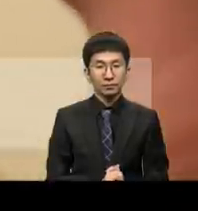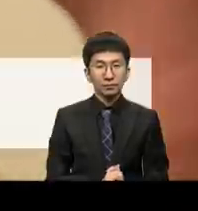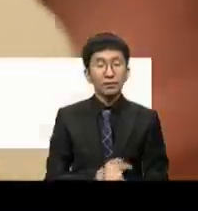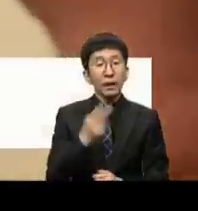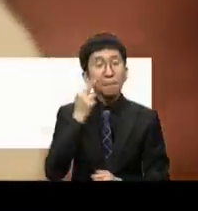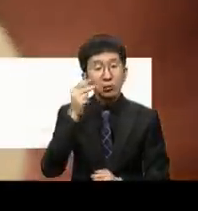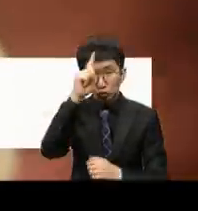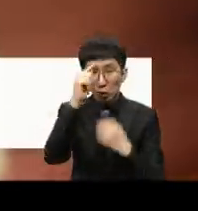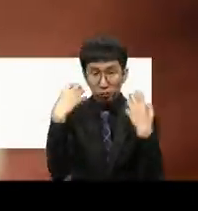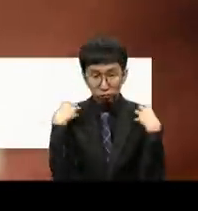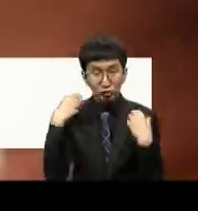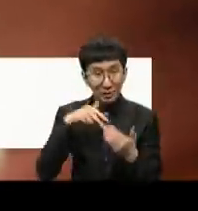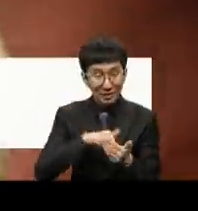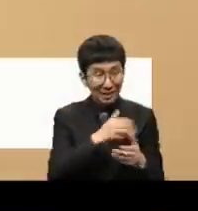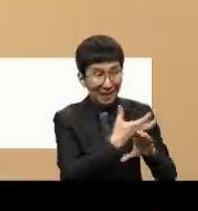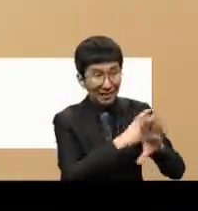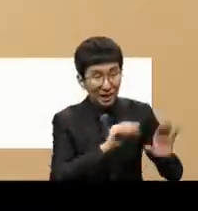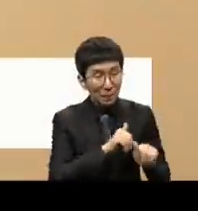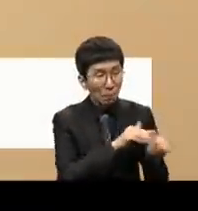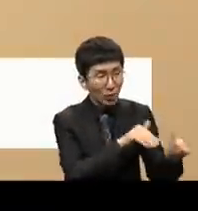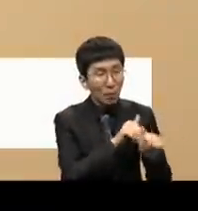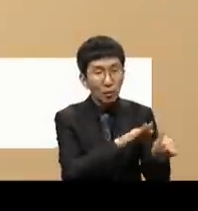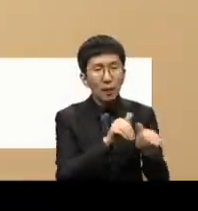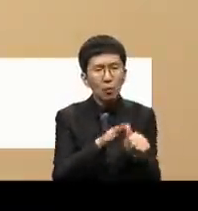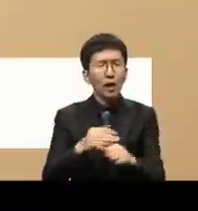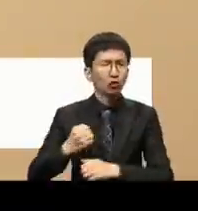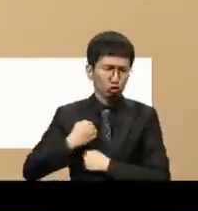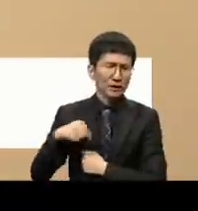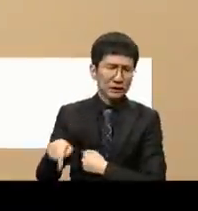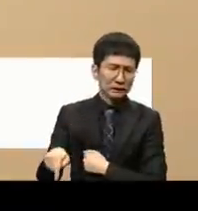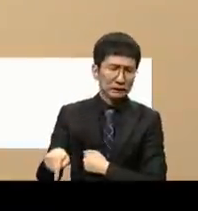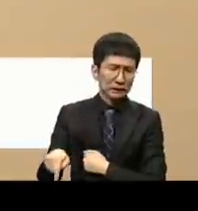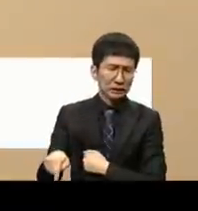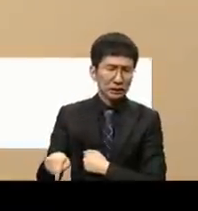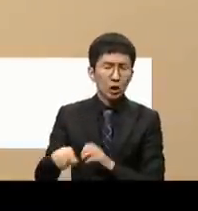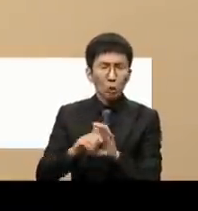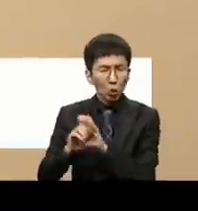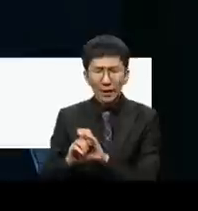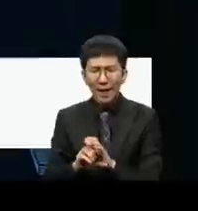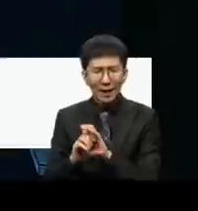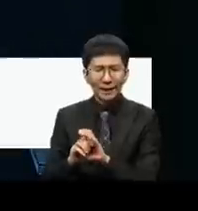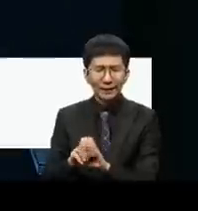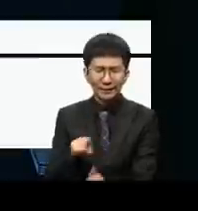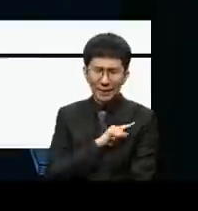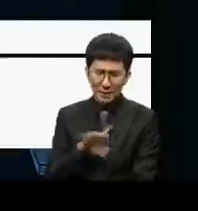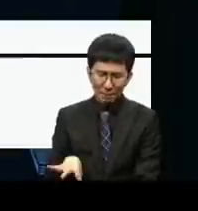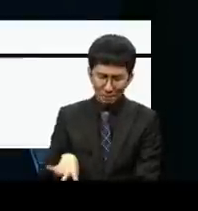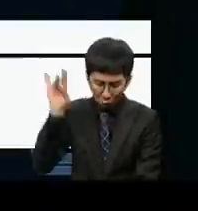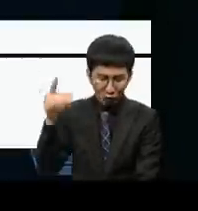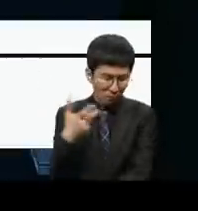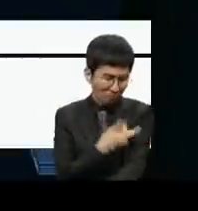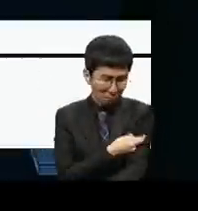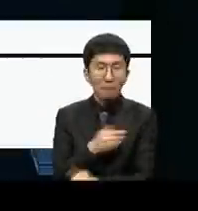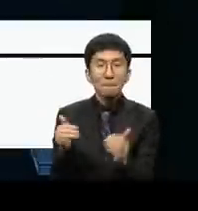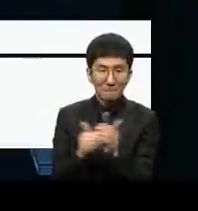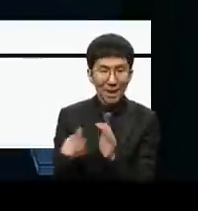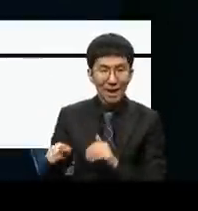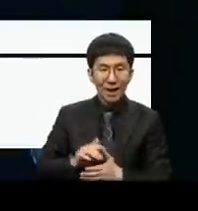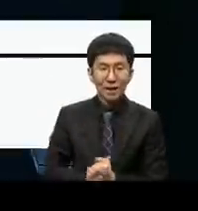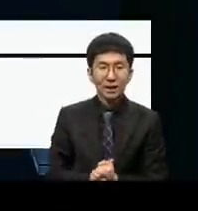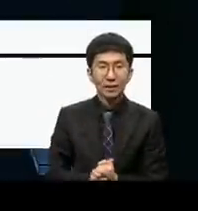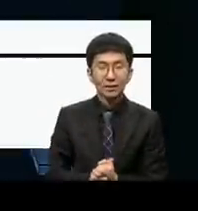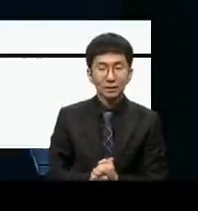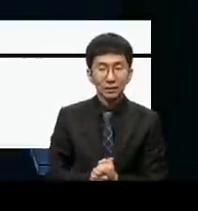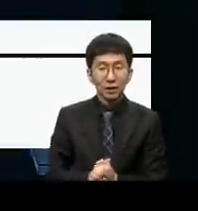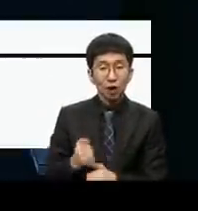미국 정부는 해외 파병이 많은 미군에게 코로나 백신을 우선 접종했습니다. The department will prioritize DOD